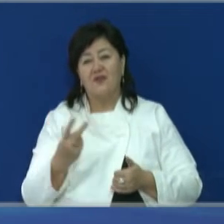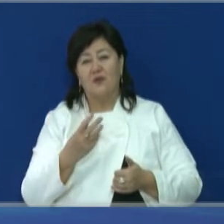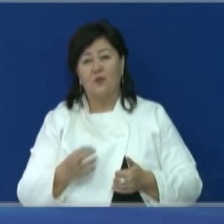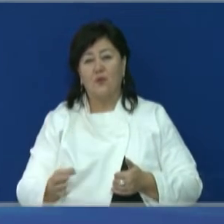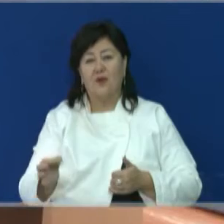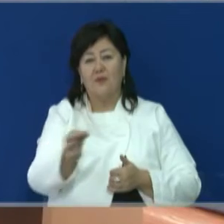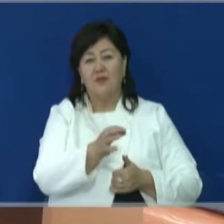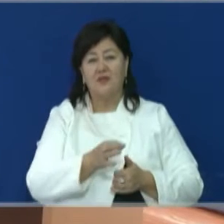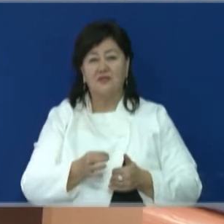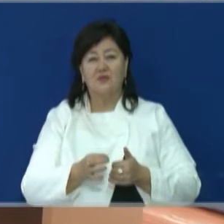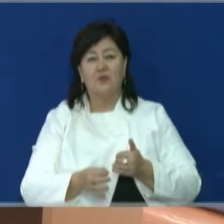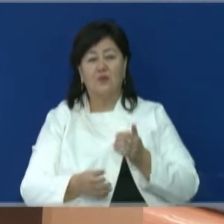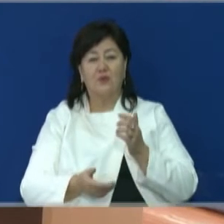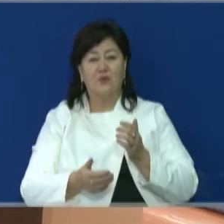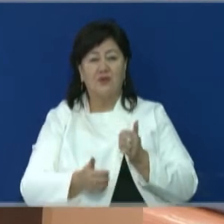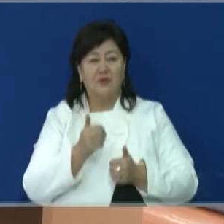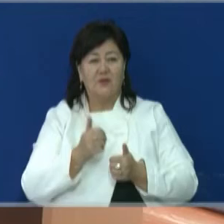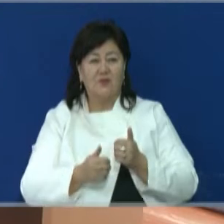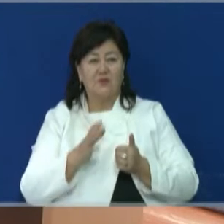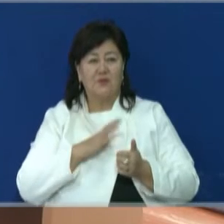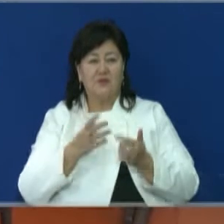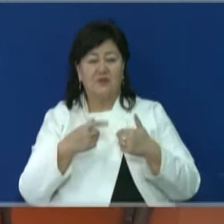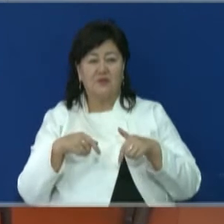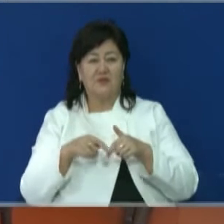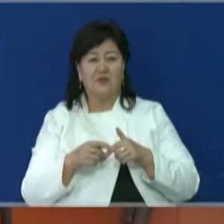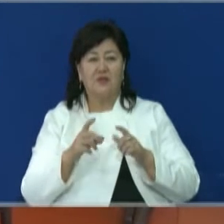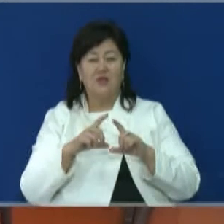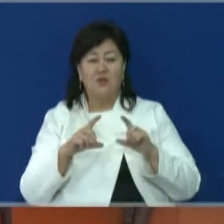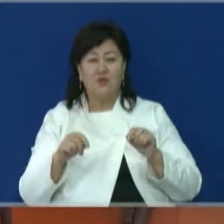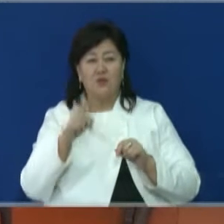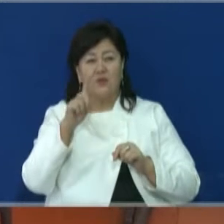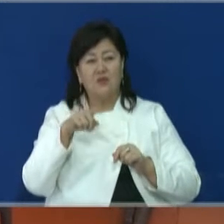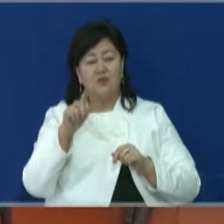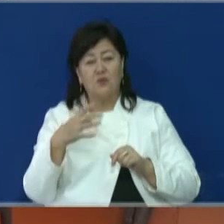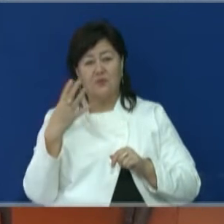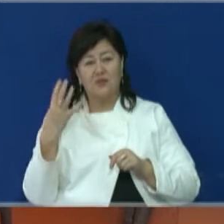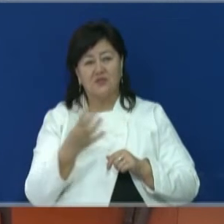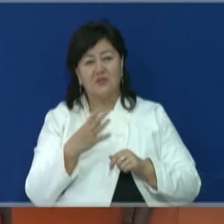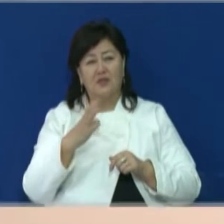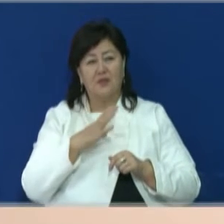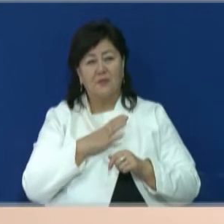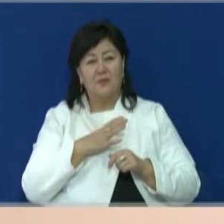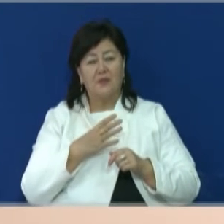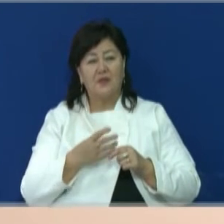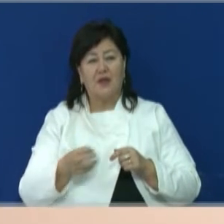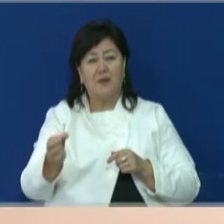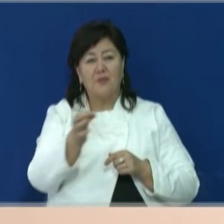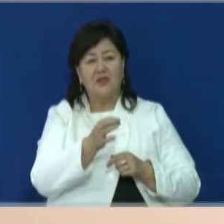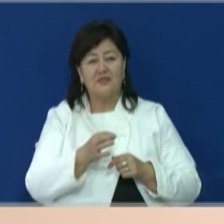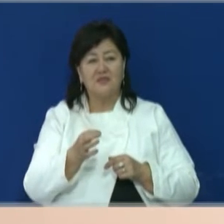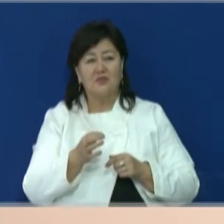өтті. Семей қаласындағы номер 4-ші мектепте алғашқы рет республикалық балалар оқуларының 2-ші облыстық кезеңі